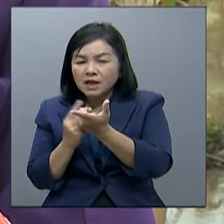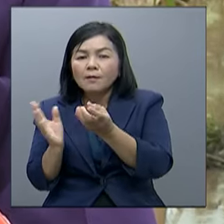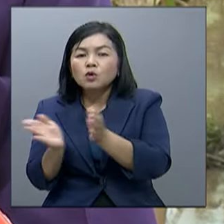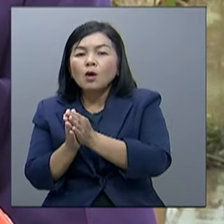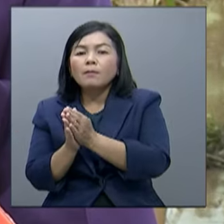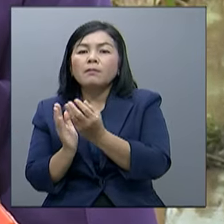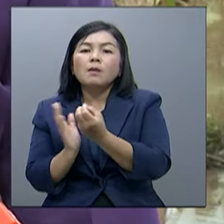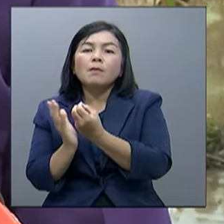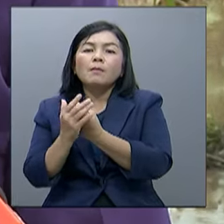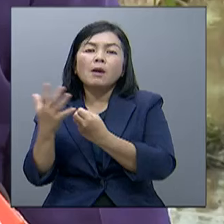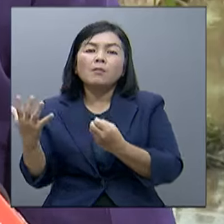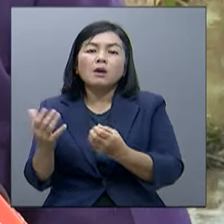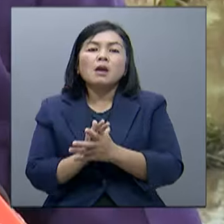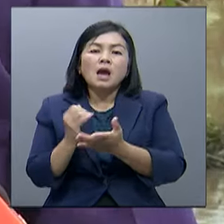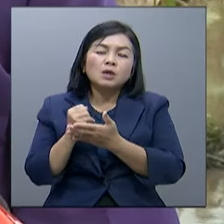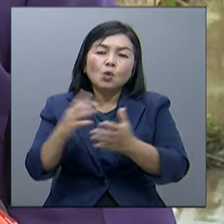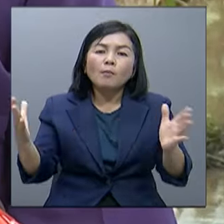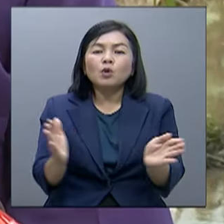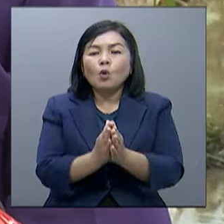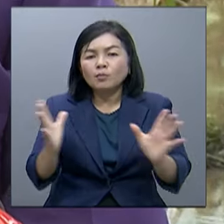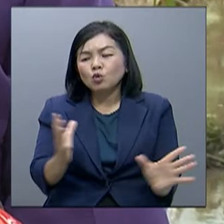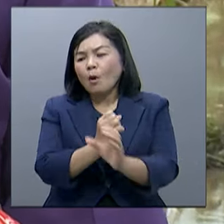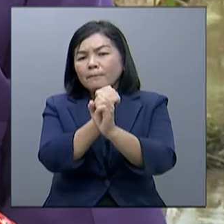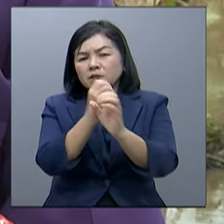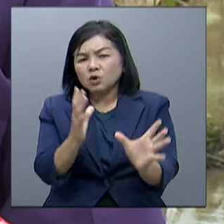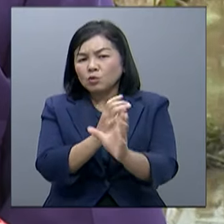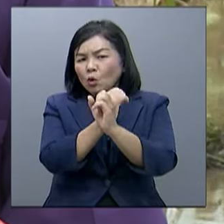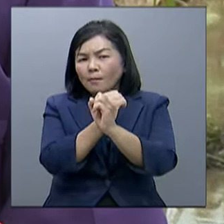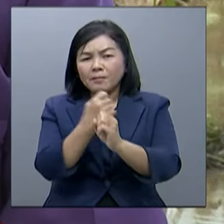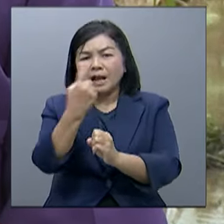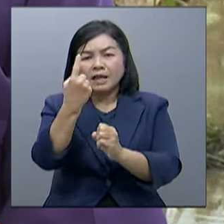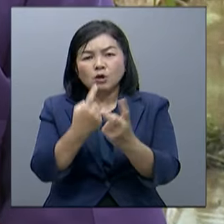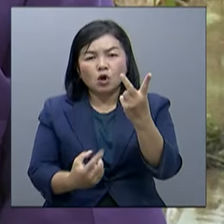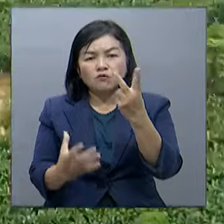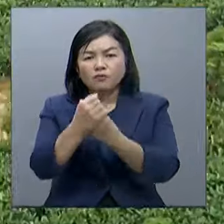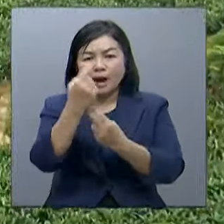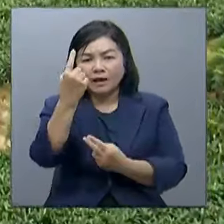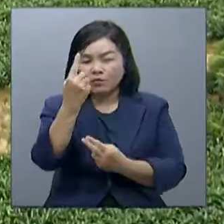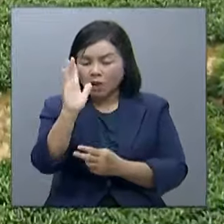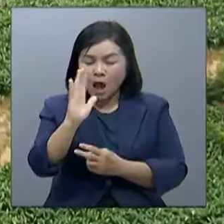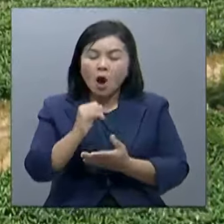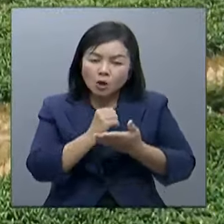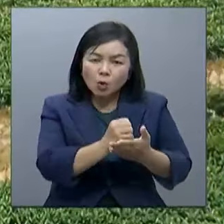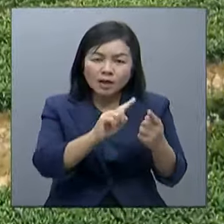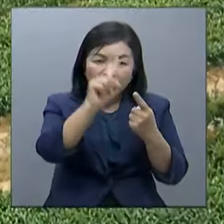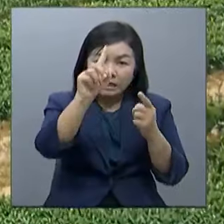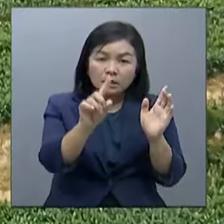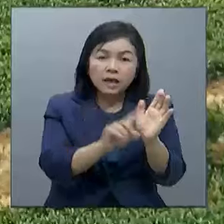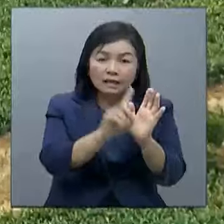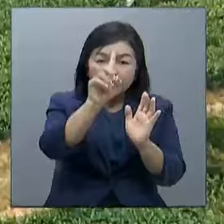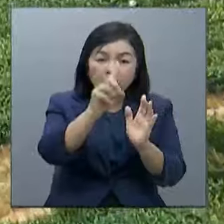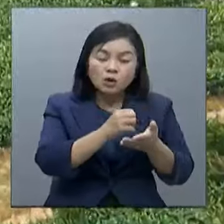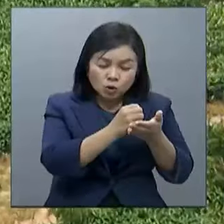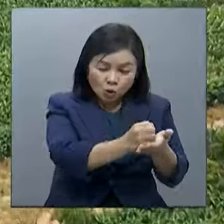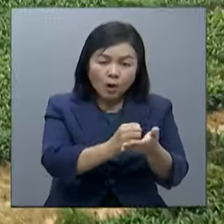รอบๆเลยคือช่วยเขาเป็นรอบๆดีกว่าอย่าเอาไปมัดโยงเป็นครั้งเดียวอ่ะสำหรับ